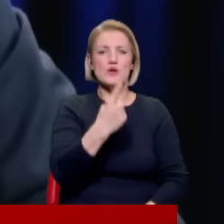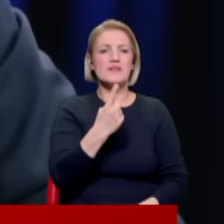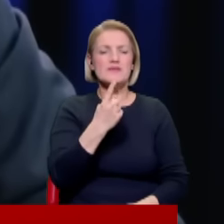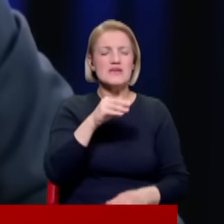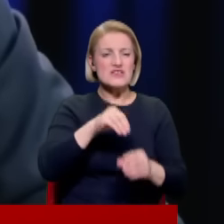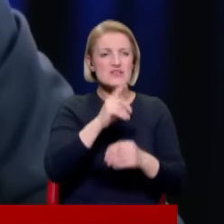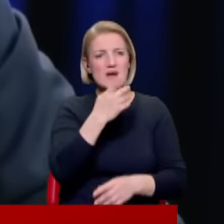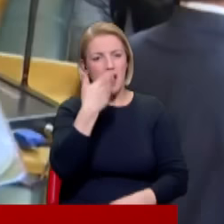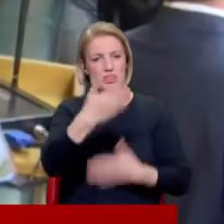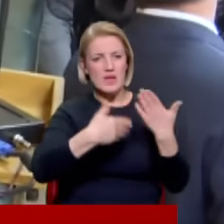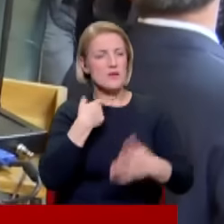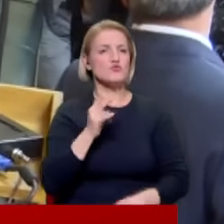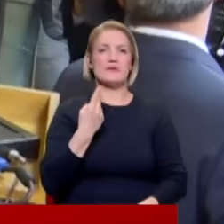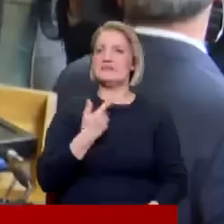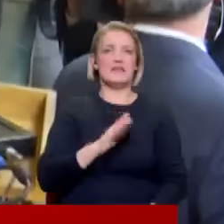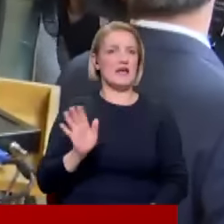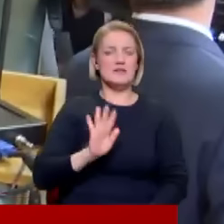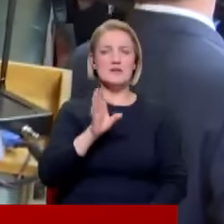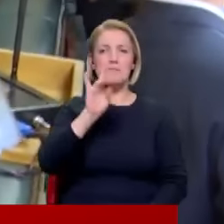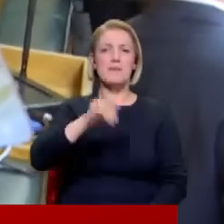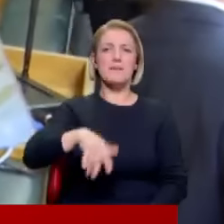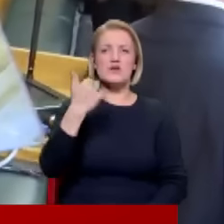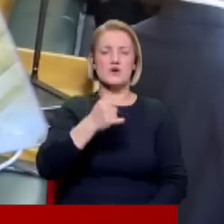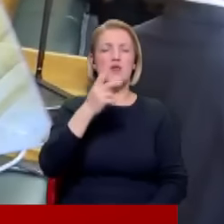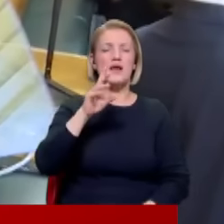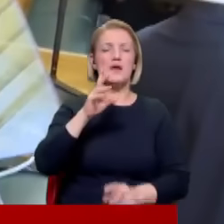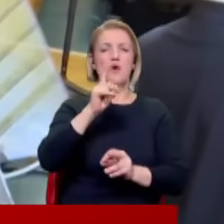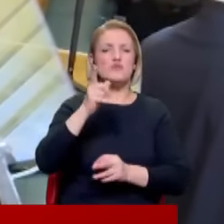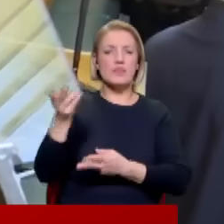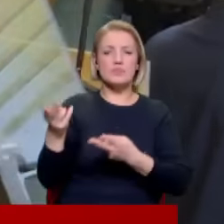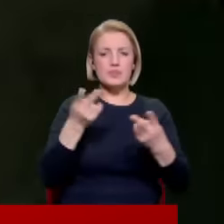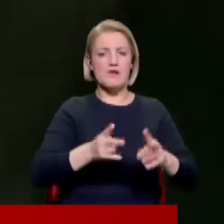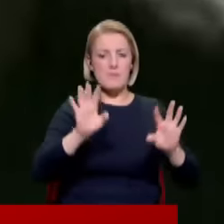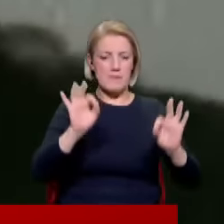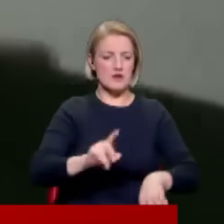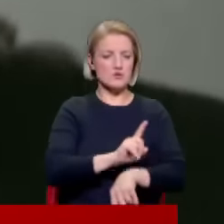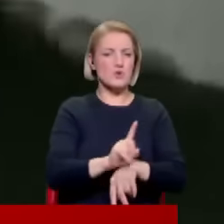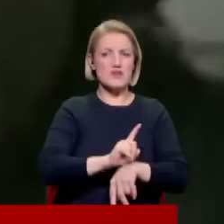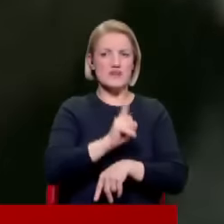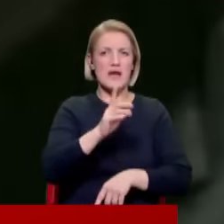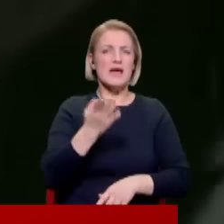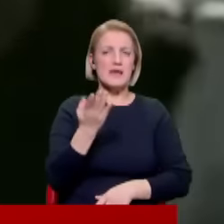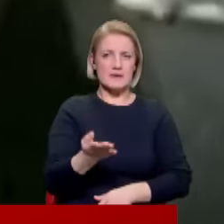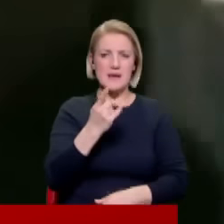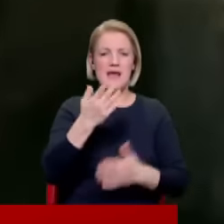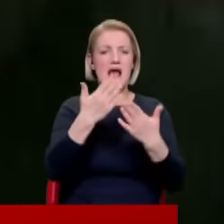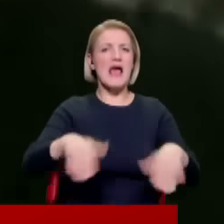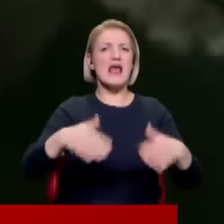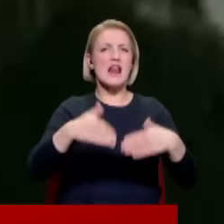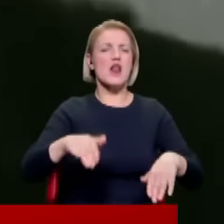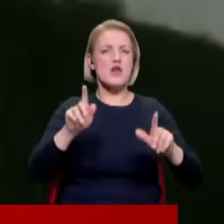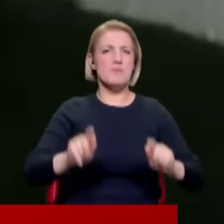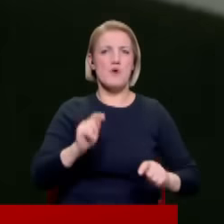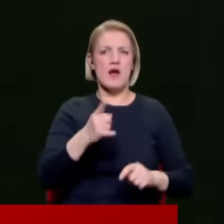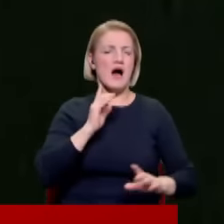açımdan sürpriz teşkil etmez. MHP lideri Öcalan'ı meclise davetiyle başlayan süreçte bir adım ileri gitmek isteyenleri engelliyorlar